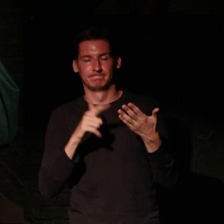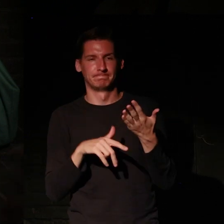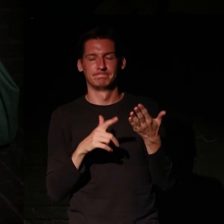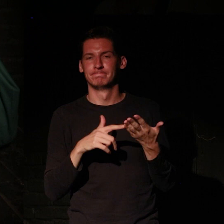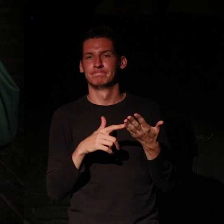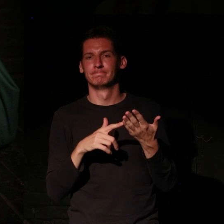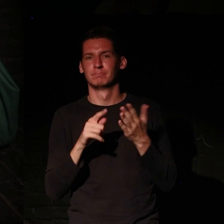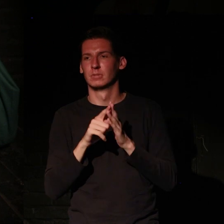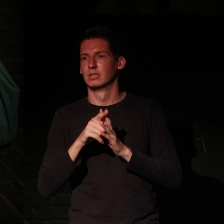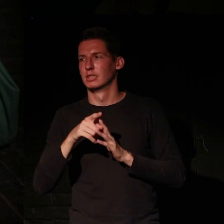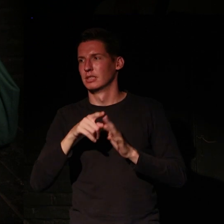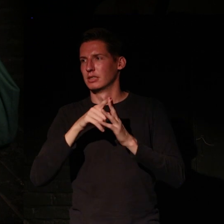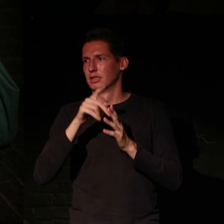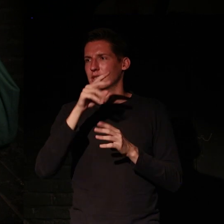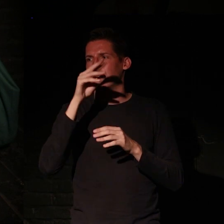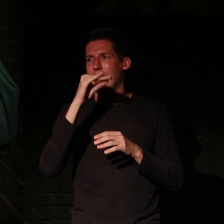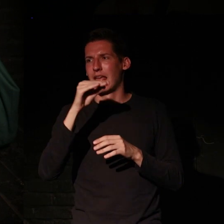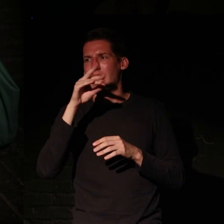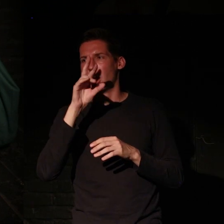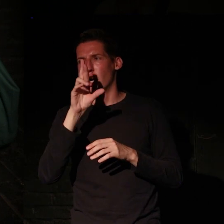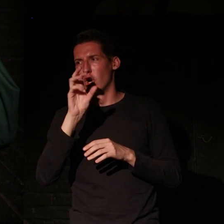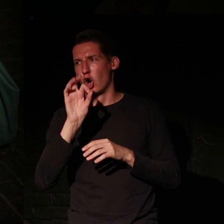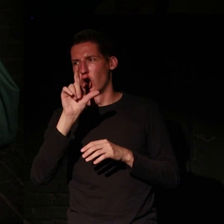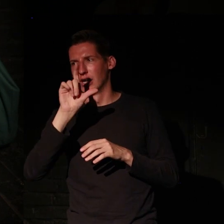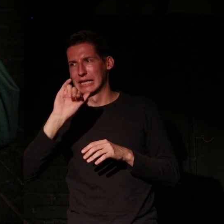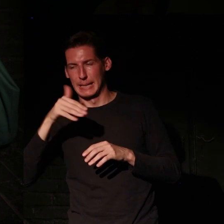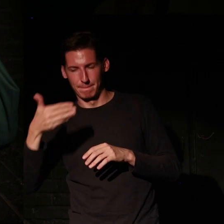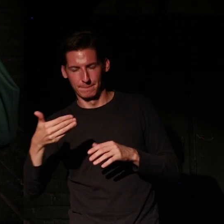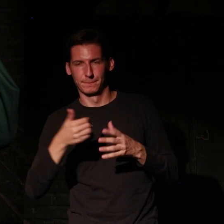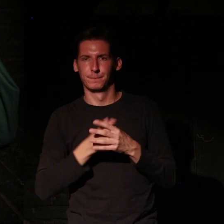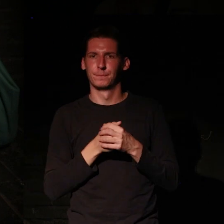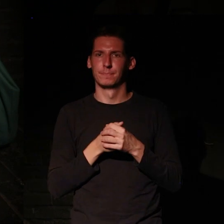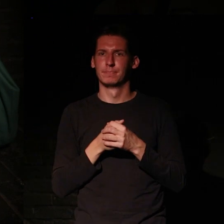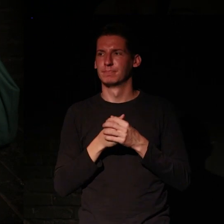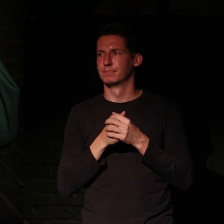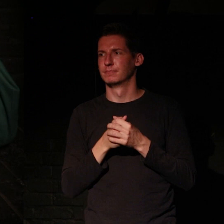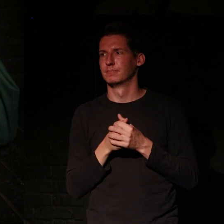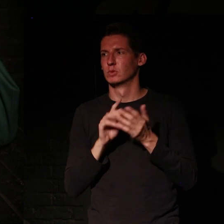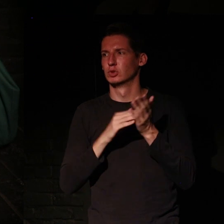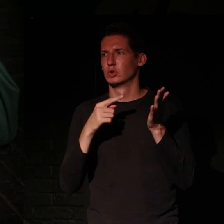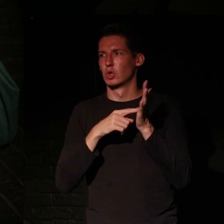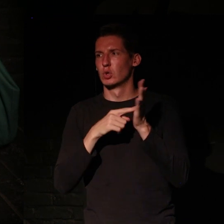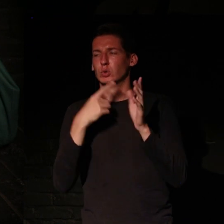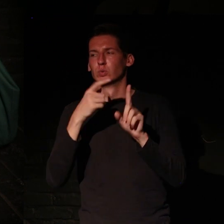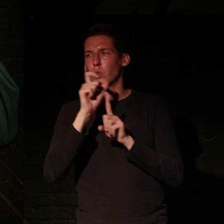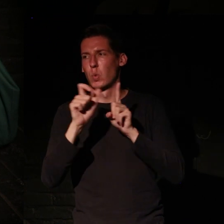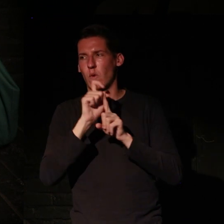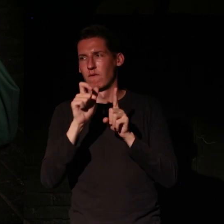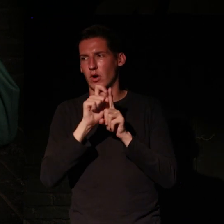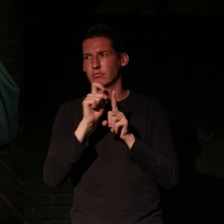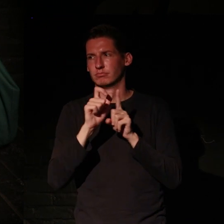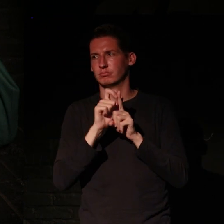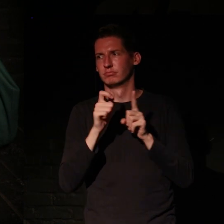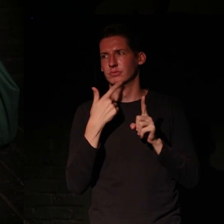o Elohim, to wcale już nie jest rzeczownik rodzaju męskiego w liczbie pojedynczej, tylko jest